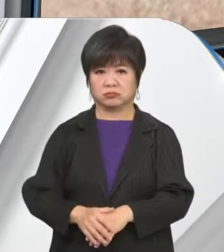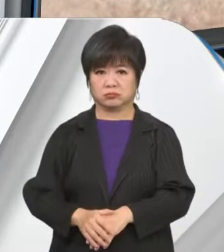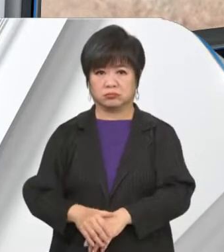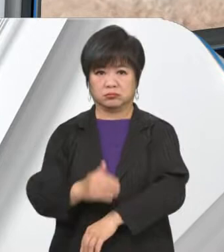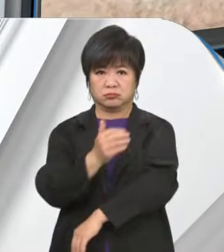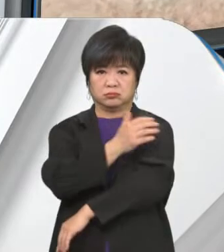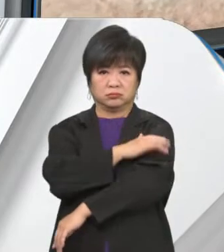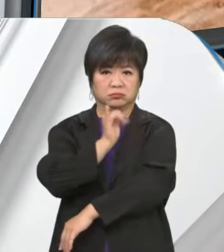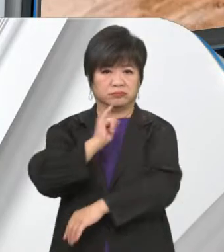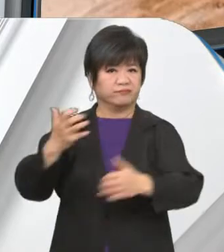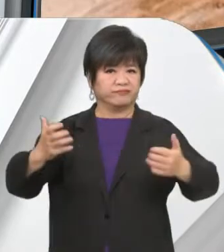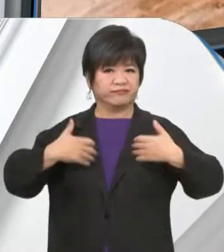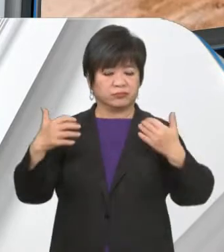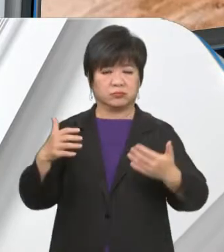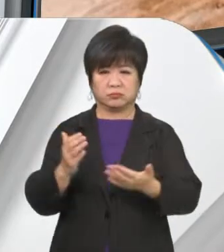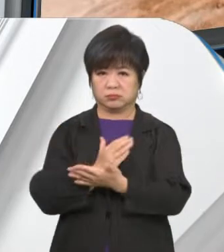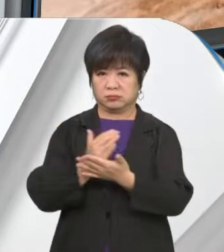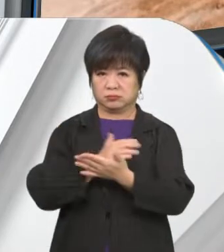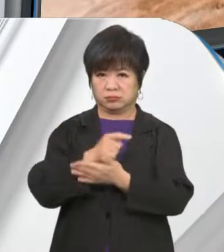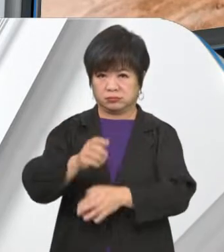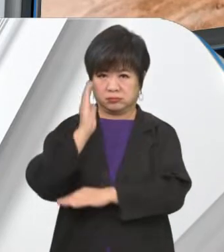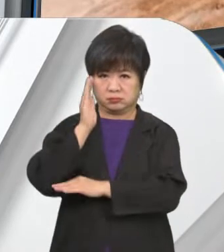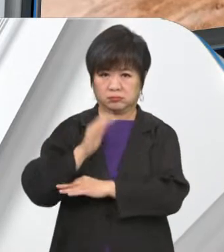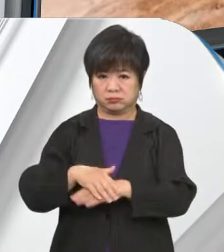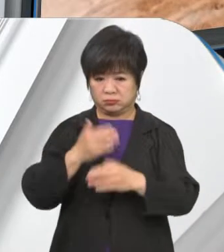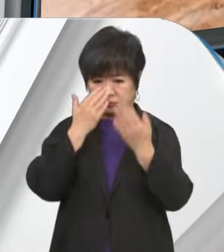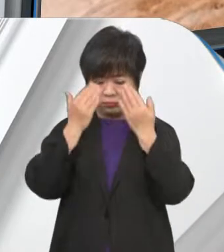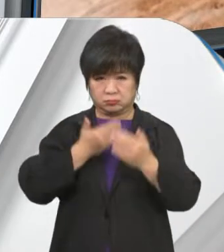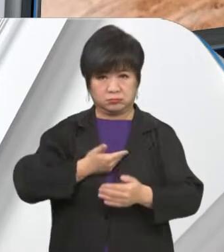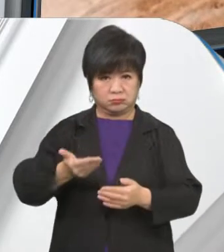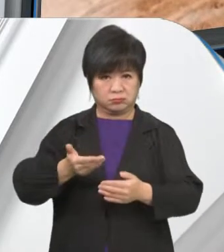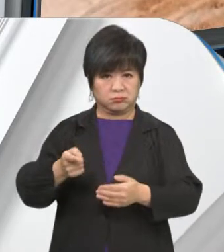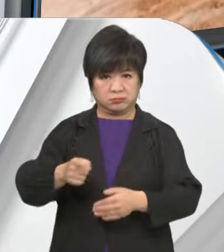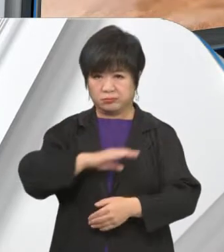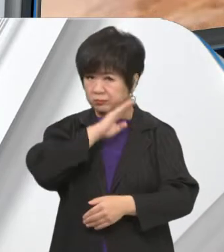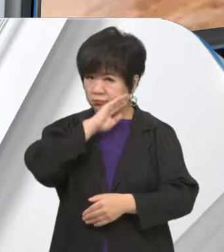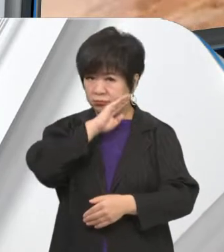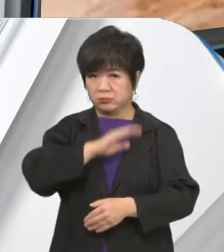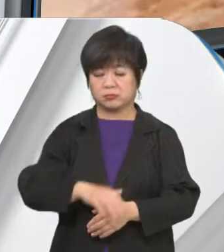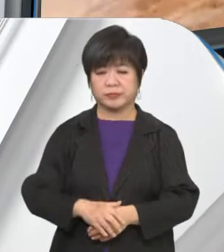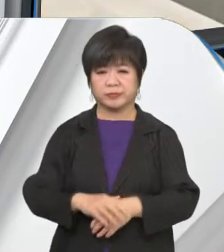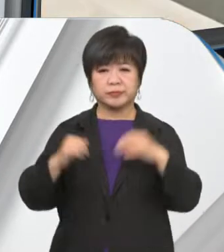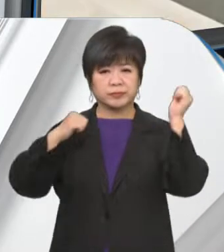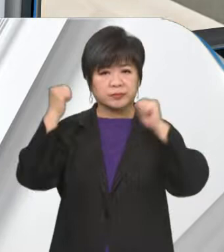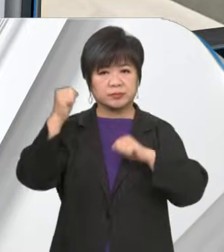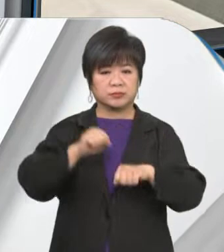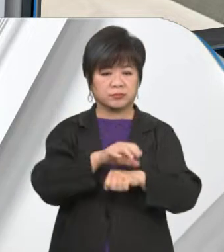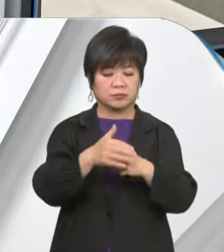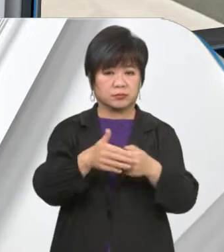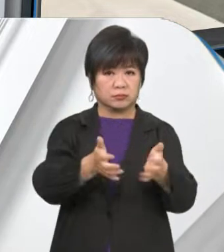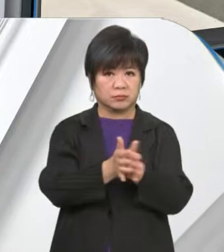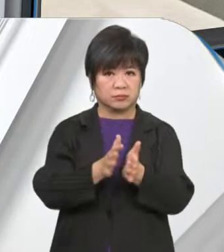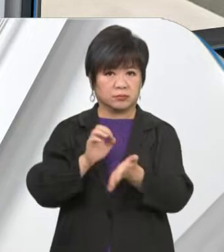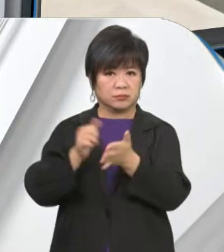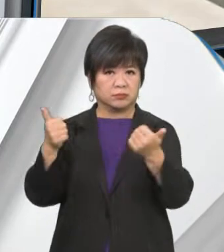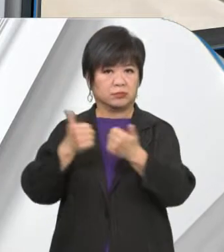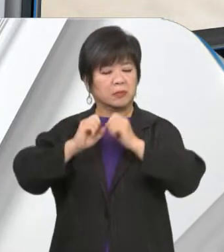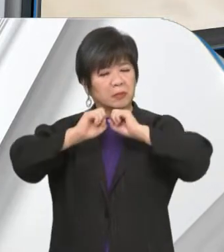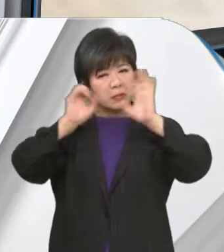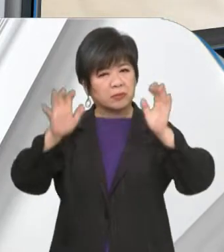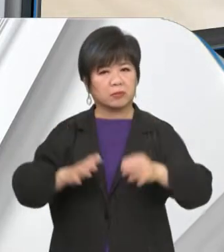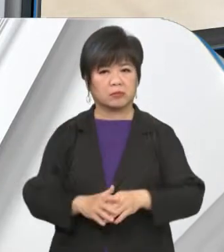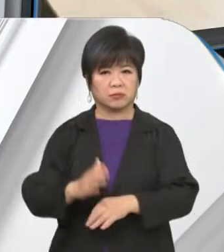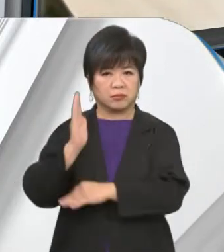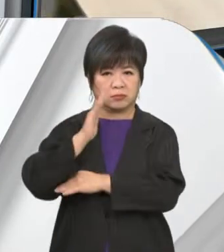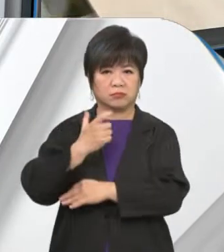走，陈教发批评相关单位纵放现行法。赵先连同环保团体和记者会呼吁主